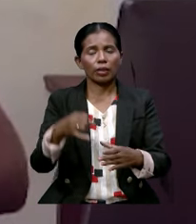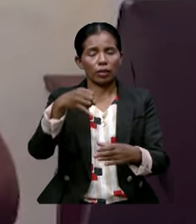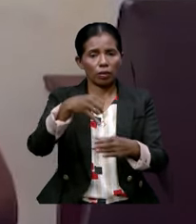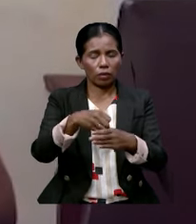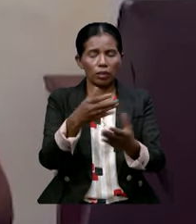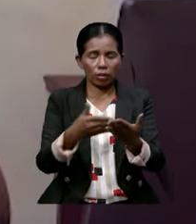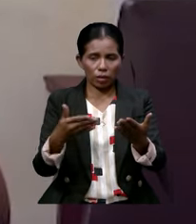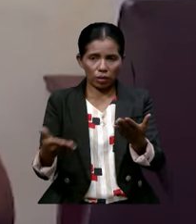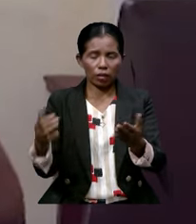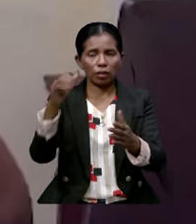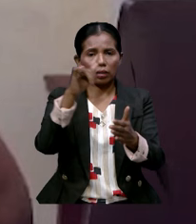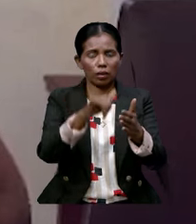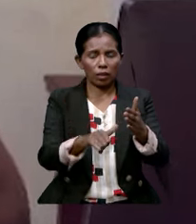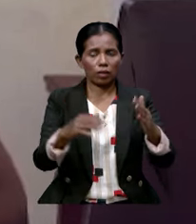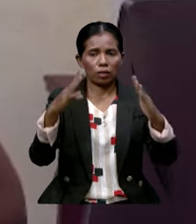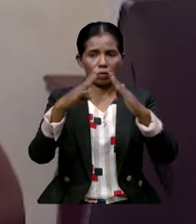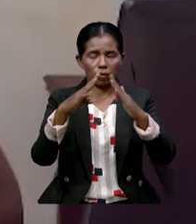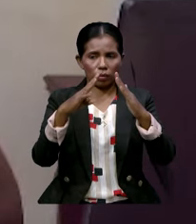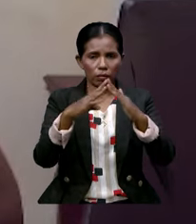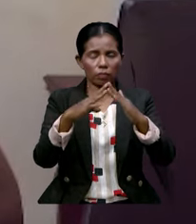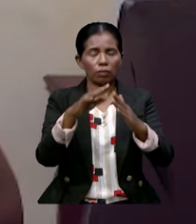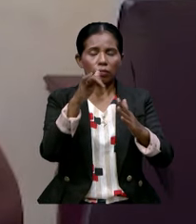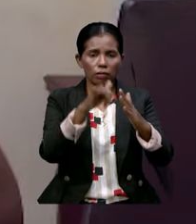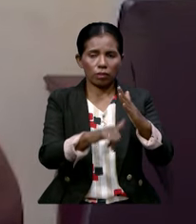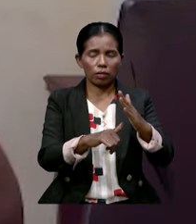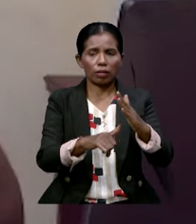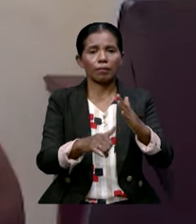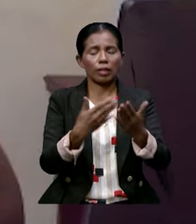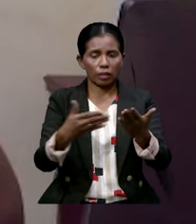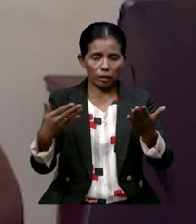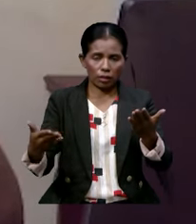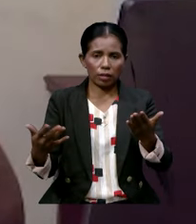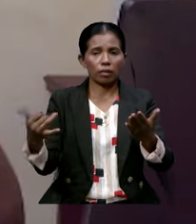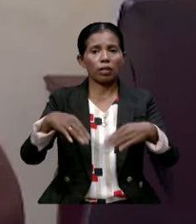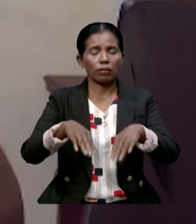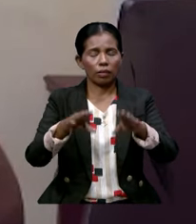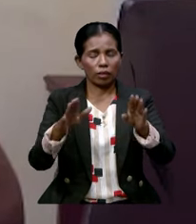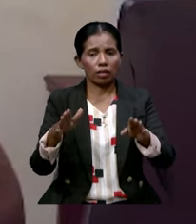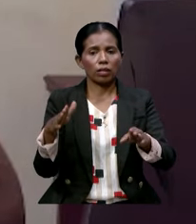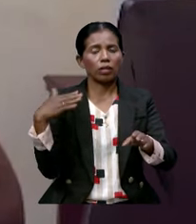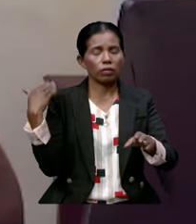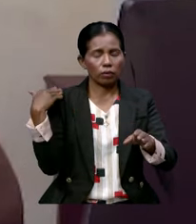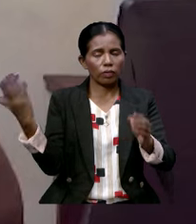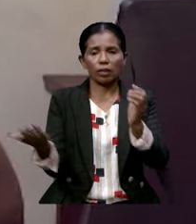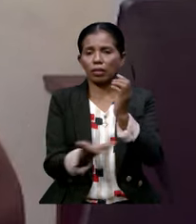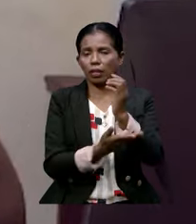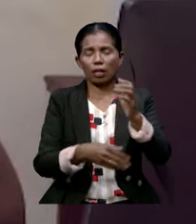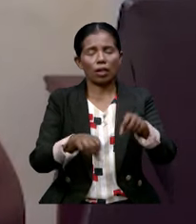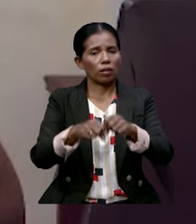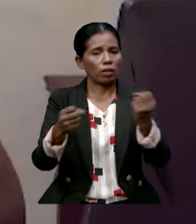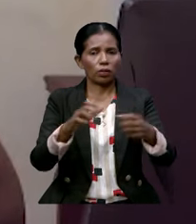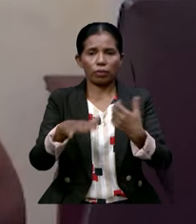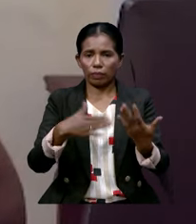nebe sir rai heli ha uma ninya nene ema zobene ta tetak istrago tu. Irna